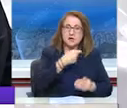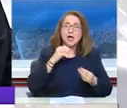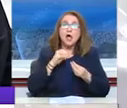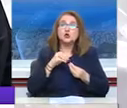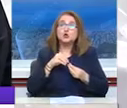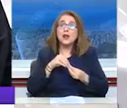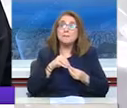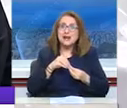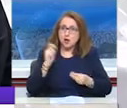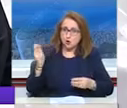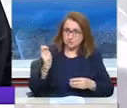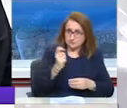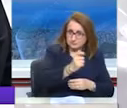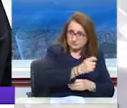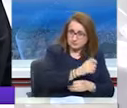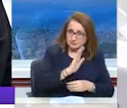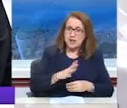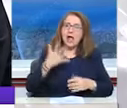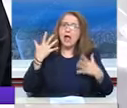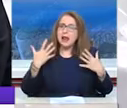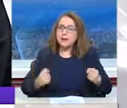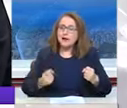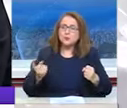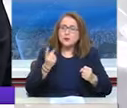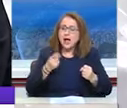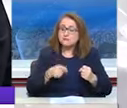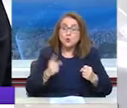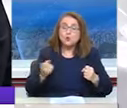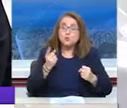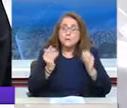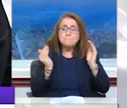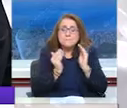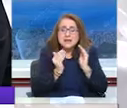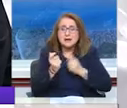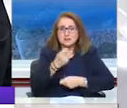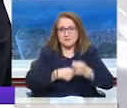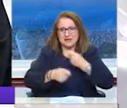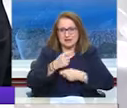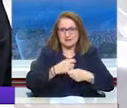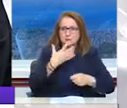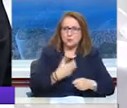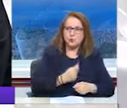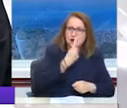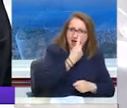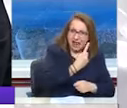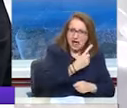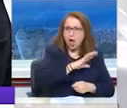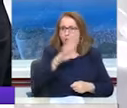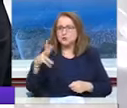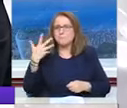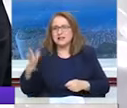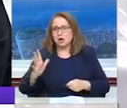αφορά μικρές, κατά κύριο λόγο μικρές και μεσαίες επιχειρήσεις με προσωπικό από 1 έως 500